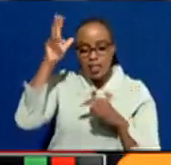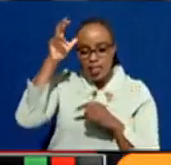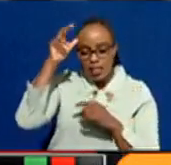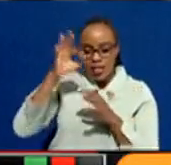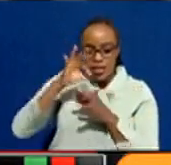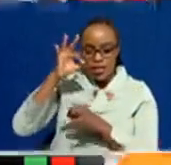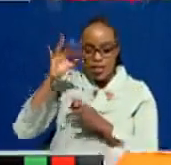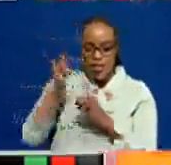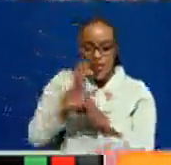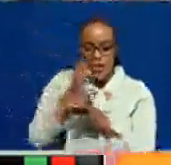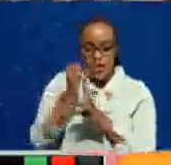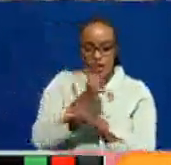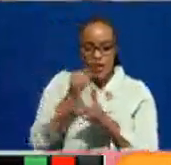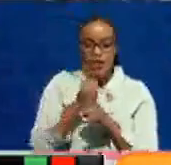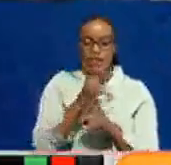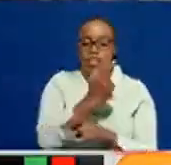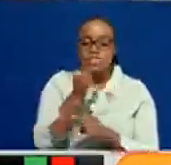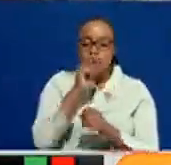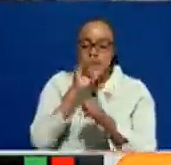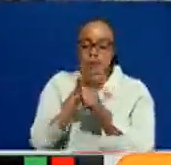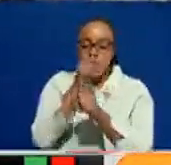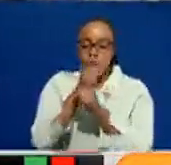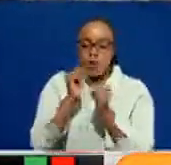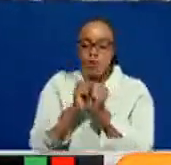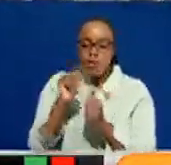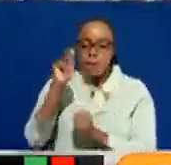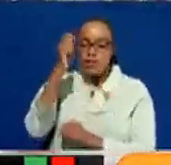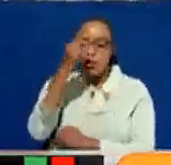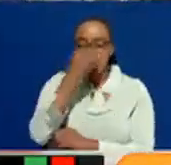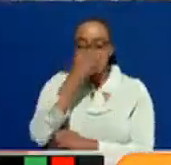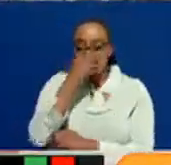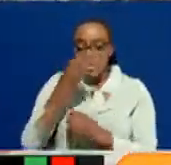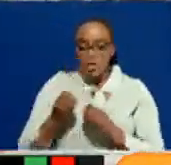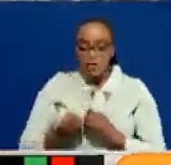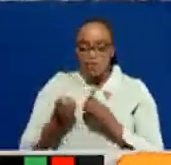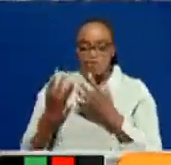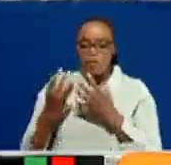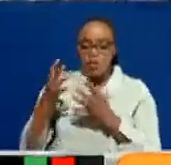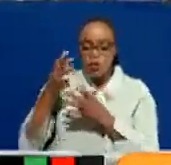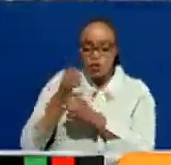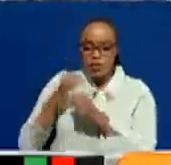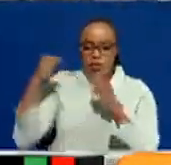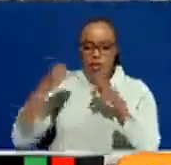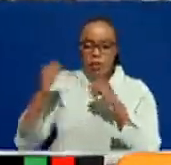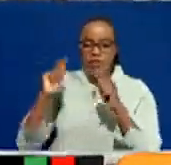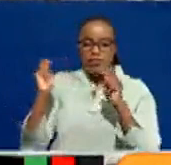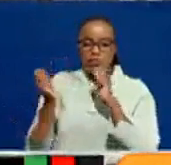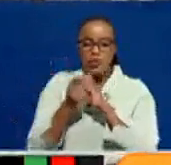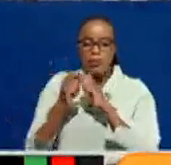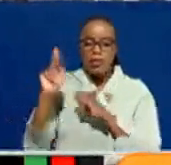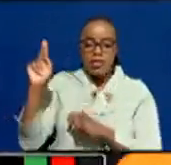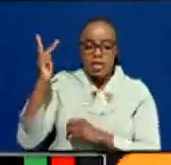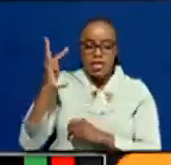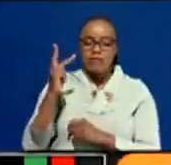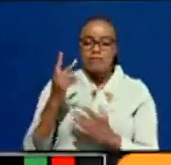Hongereni sana. With each pledging to work with President Ruto, they expressed confidence in his ability to transform Kenya for the